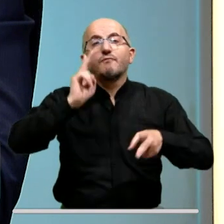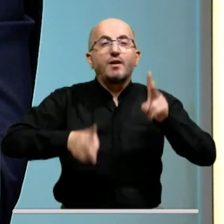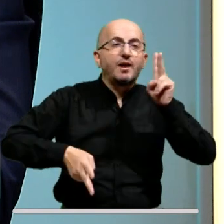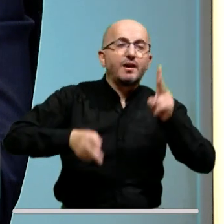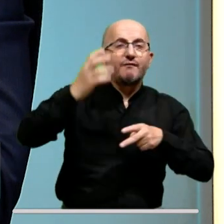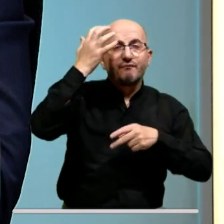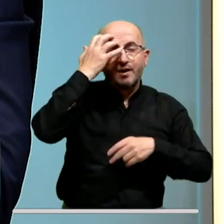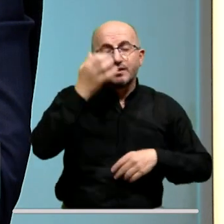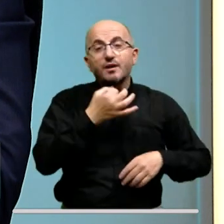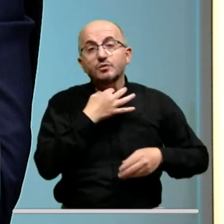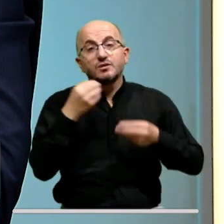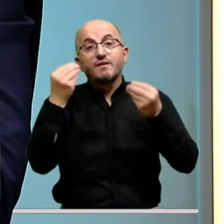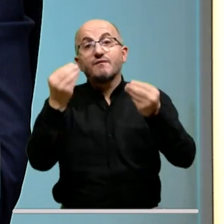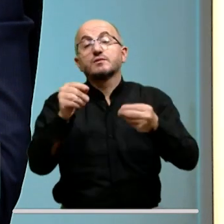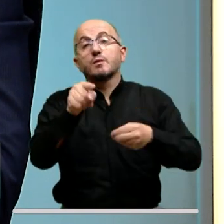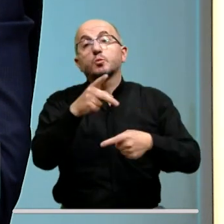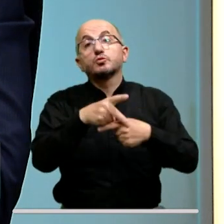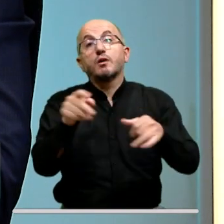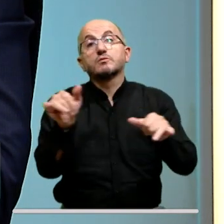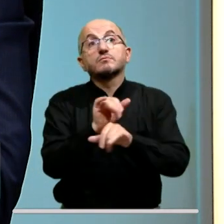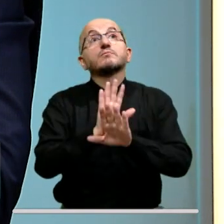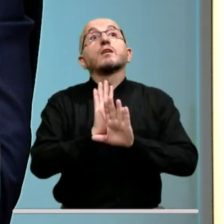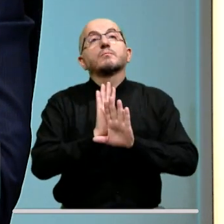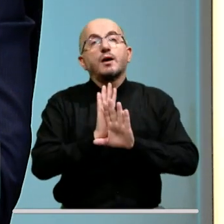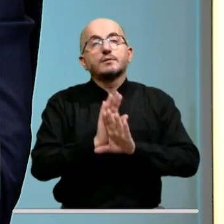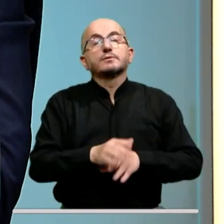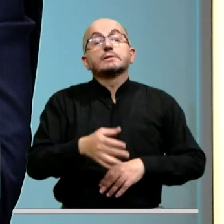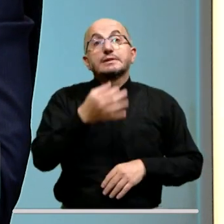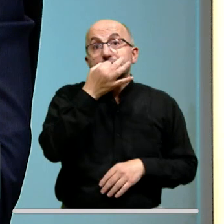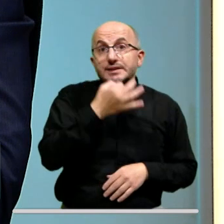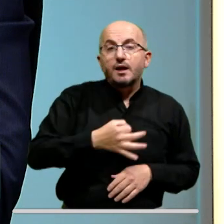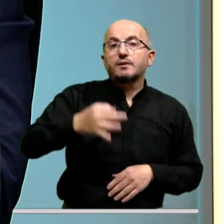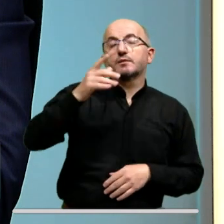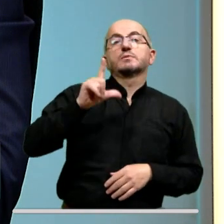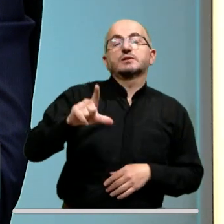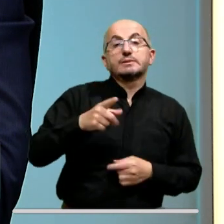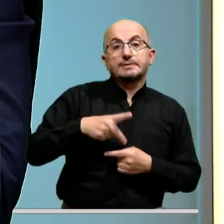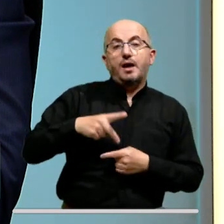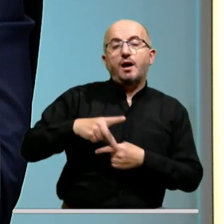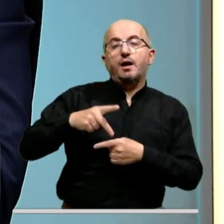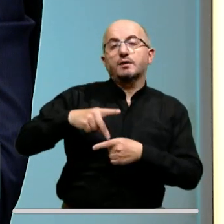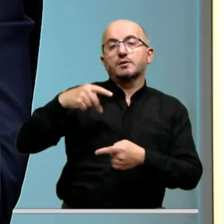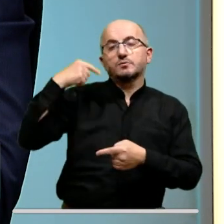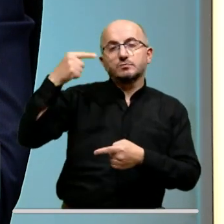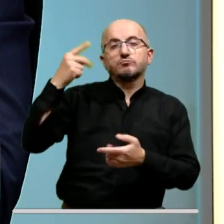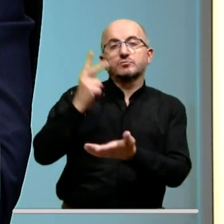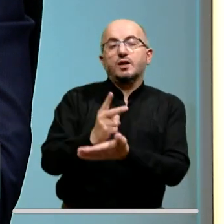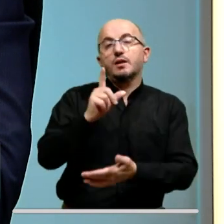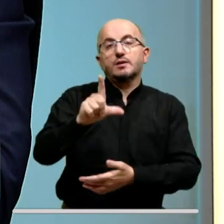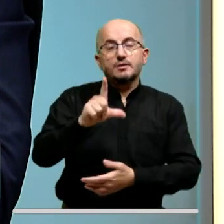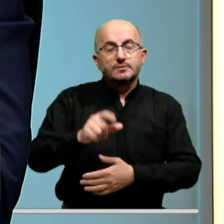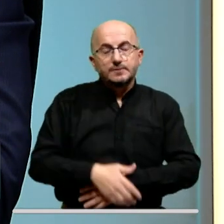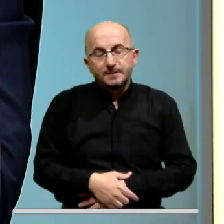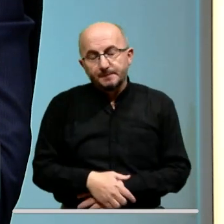fakirlere, yoksullara verse bu zekat sayılmaz. İlla ki niyetin olması gerekiyor. Yani zekatın